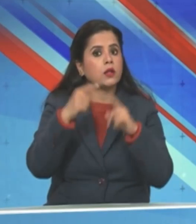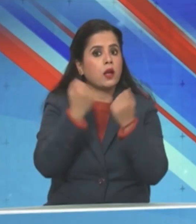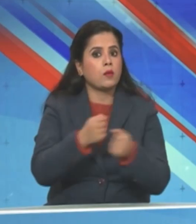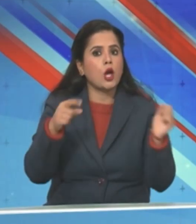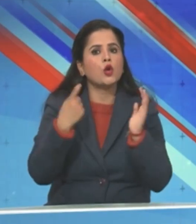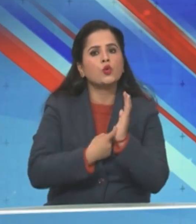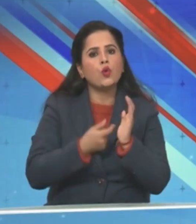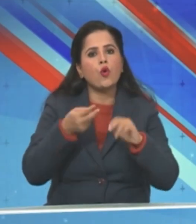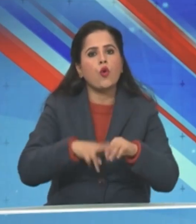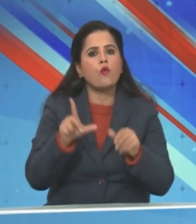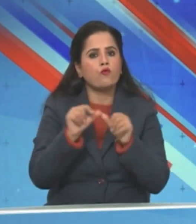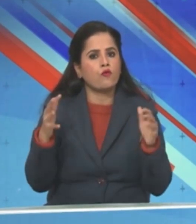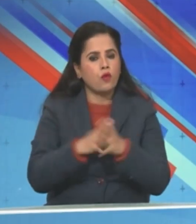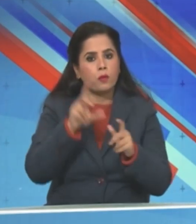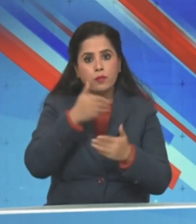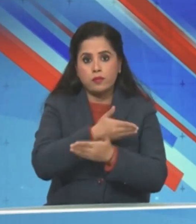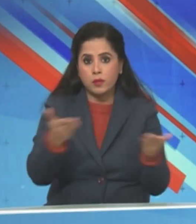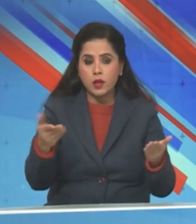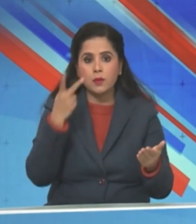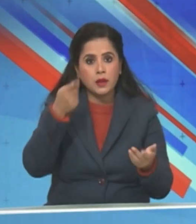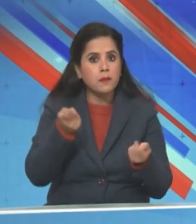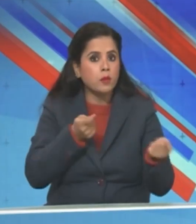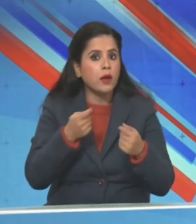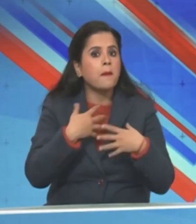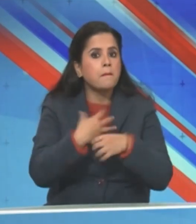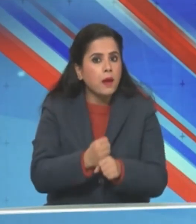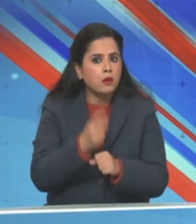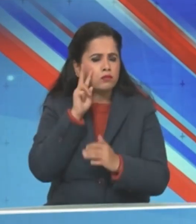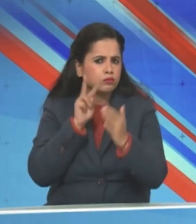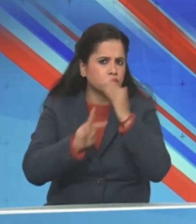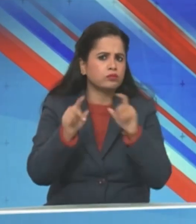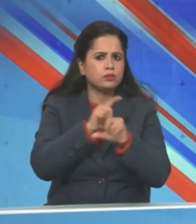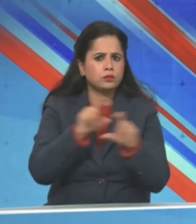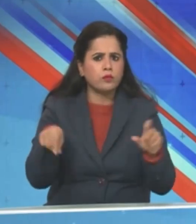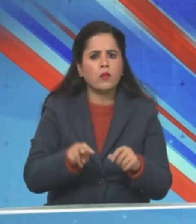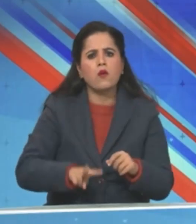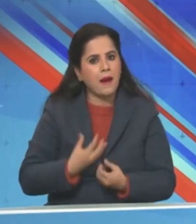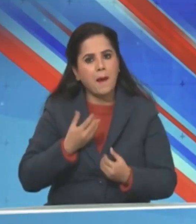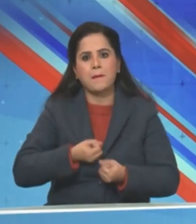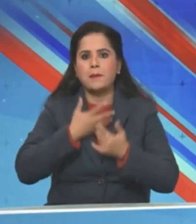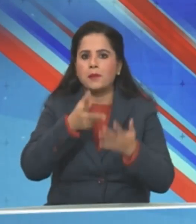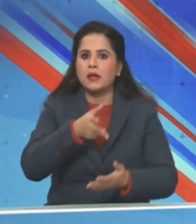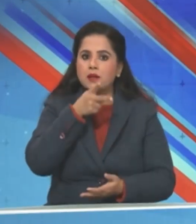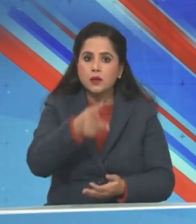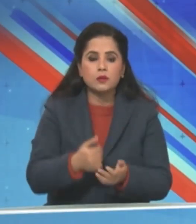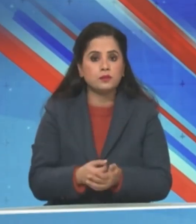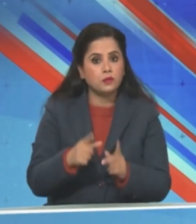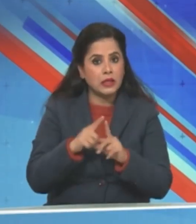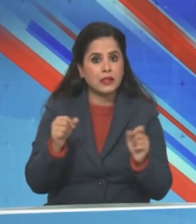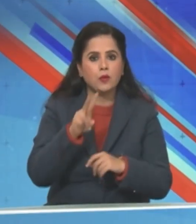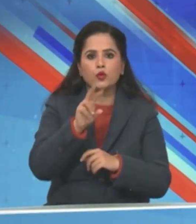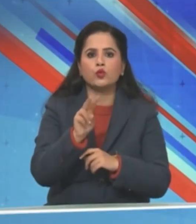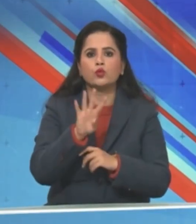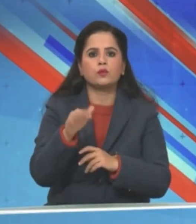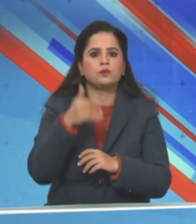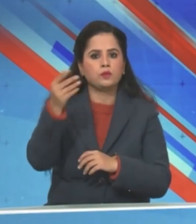रूल ऑफ लॉ, जन केंद्रित शासन व्यवस्था और पारदर्शिता के साझे मूल्यों में विश्वास करते हैं। उल्लेख किया कि दिसंबर 2024